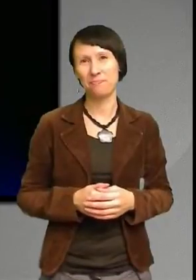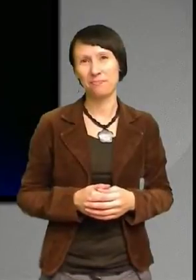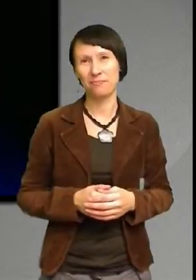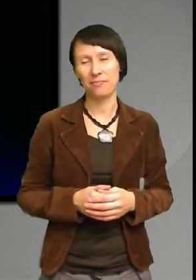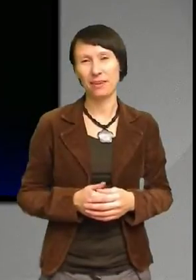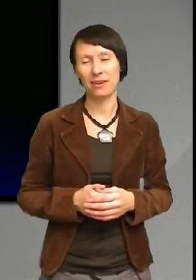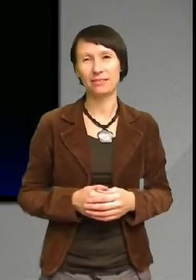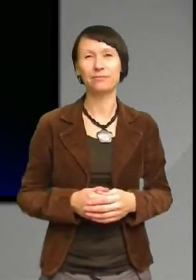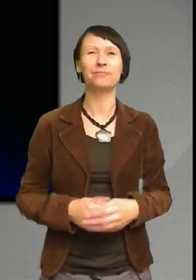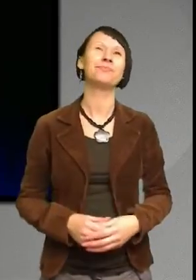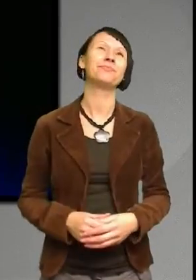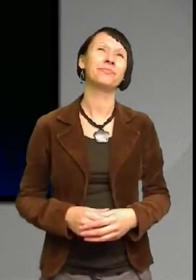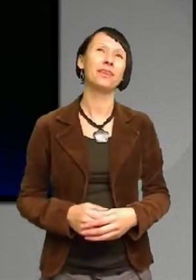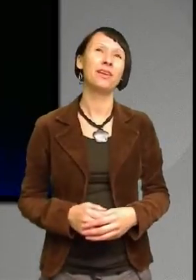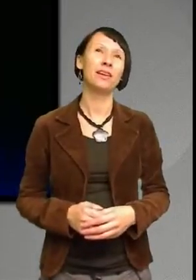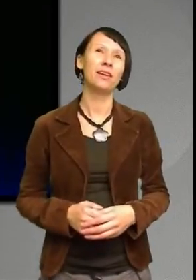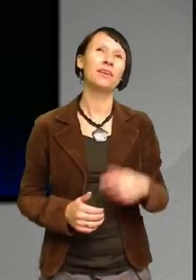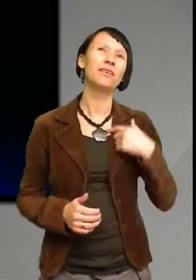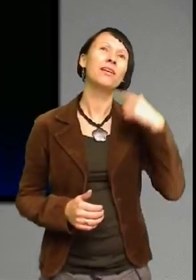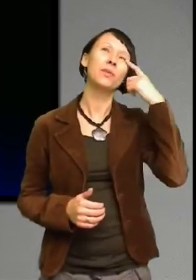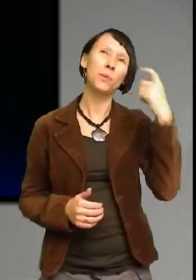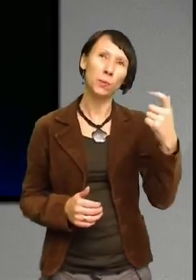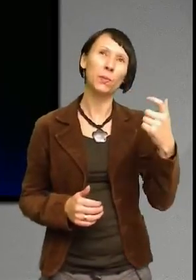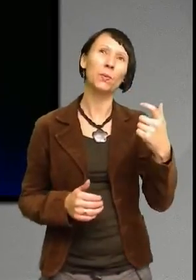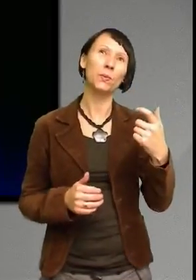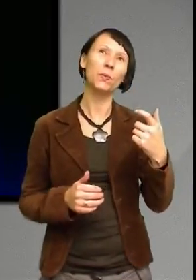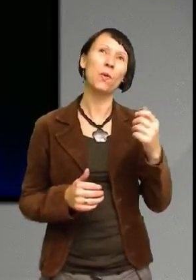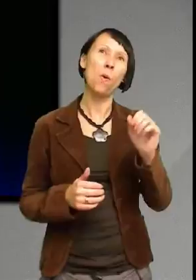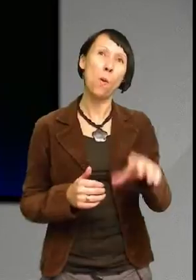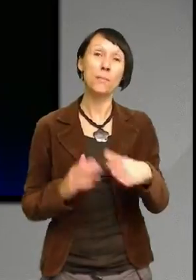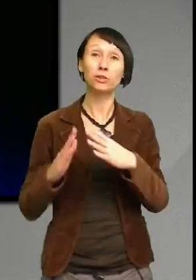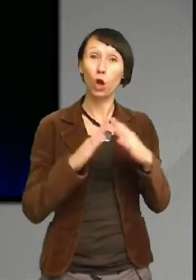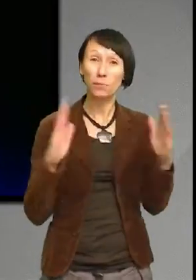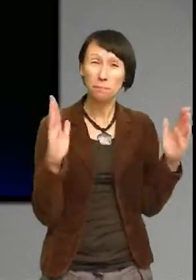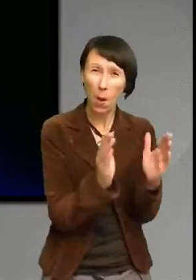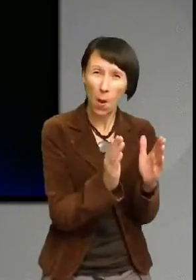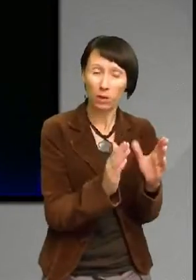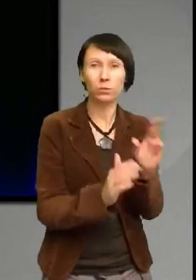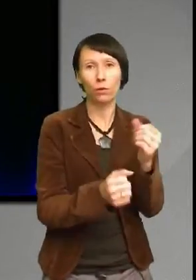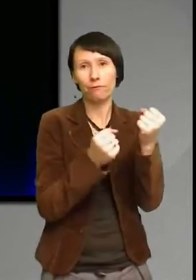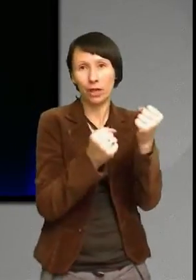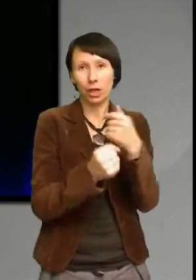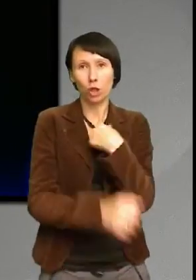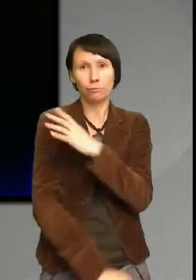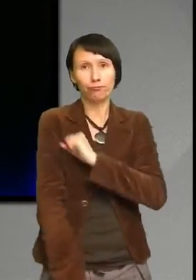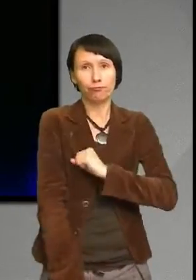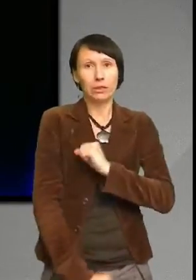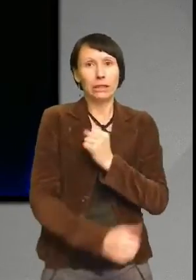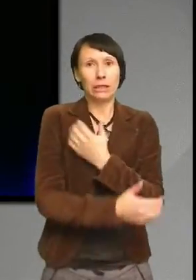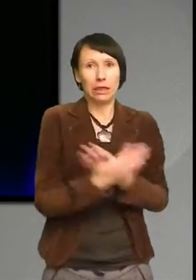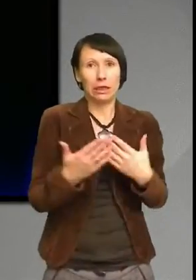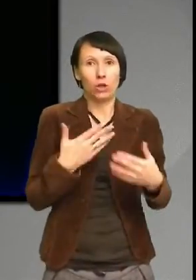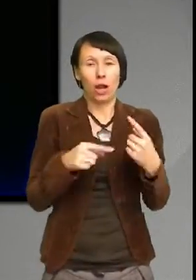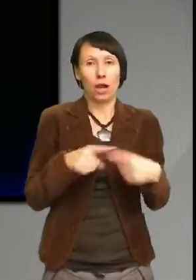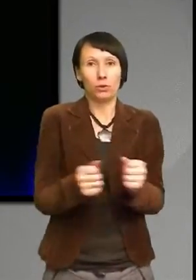Så jag tror att det ligger till så här. Ju mindre staden är, desto viktigare är det att hålla sig i skinnet och inte stycka ut. Man har ju färre att